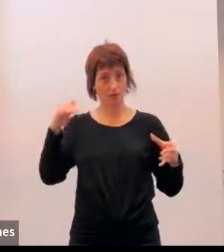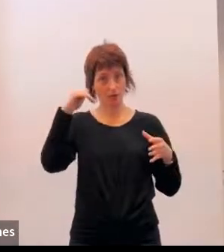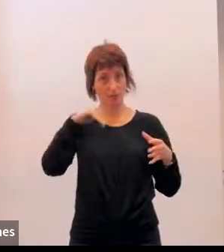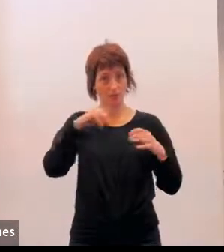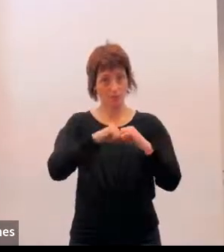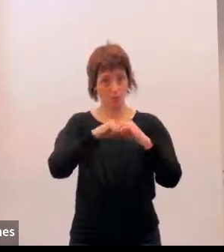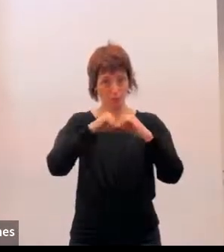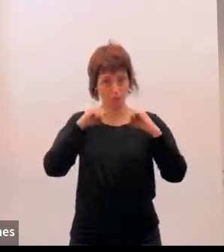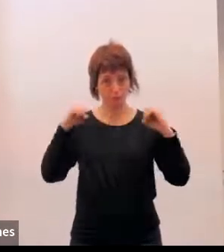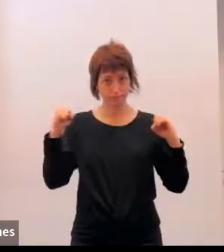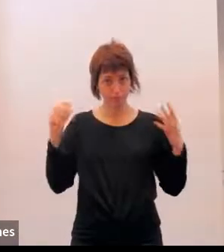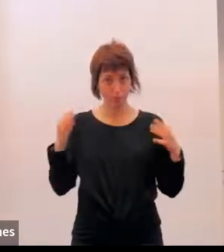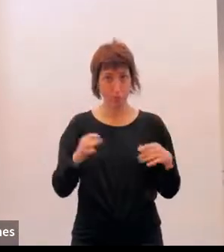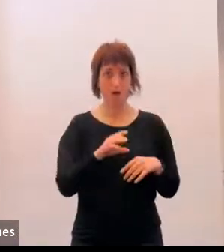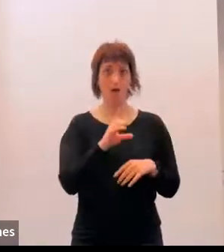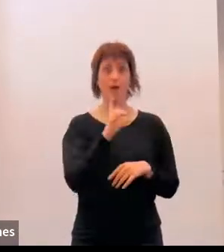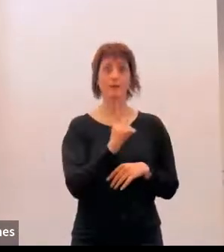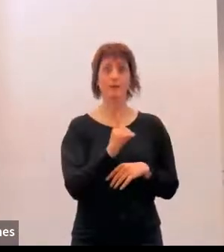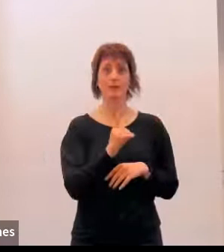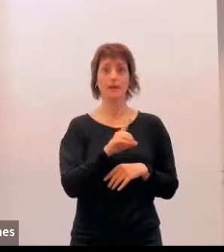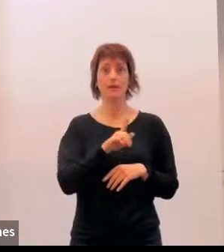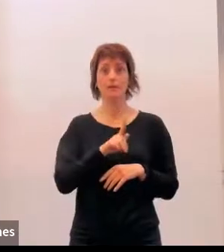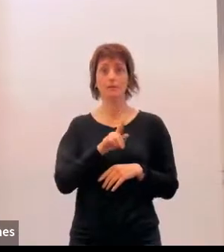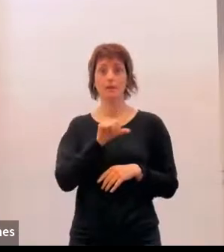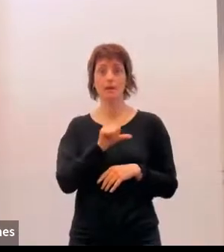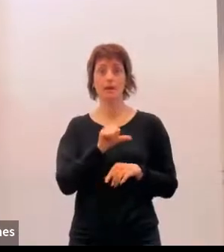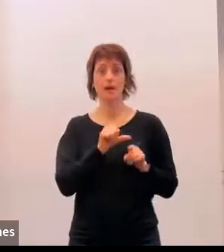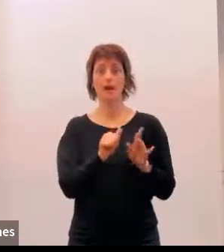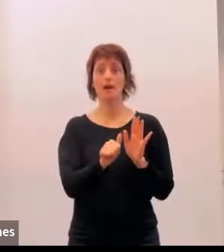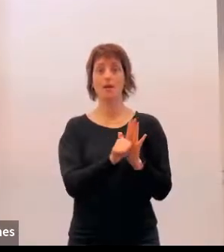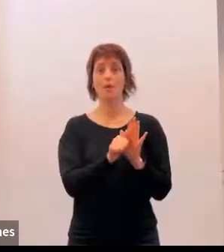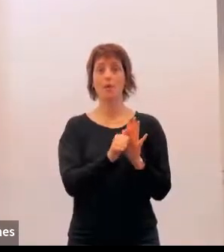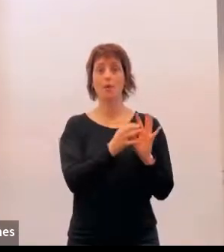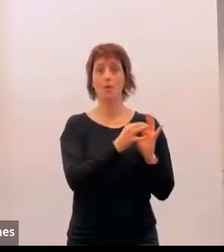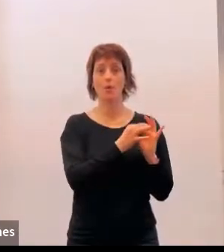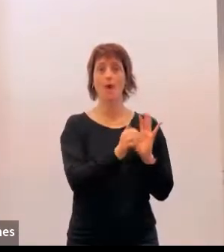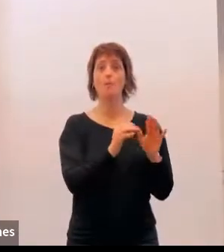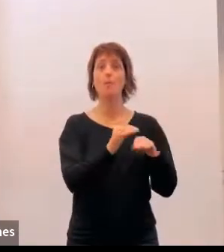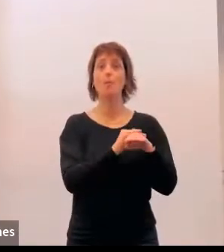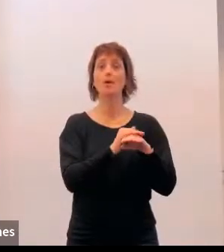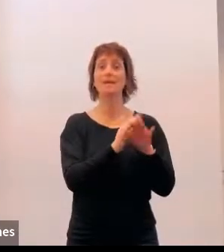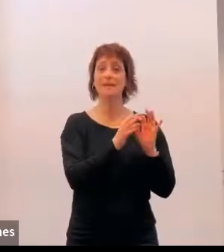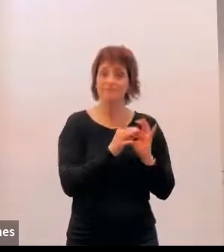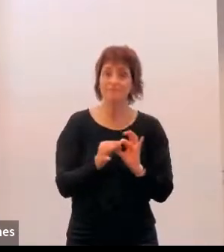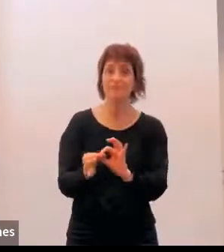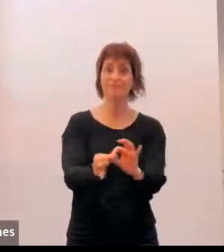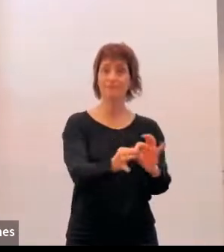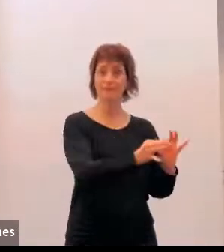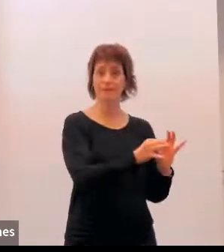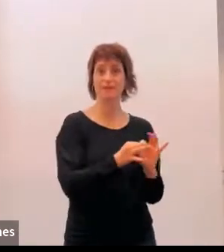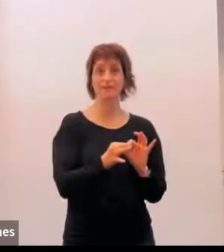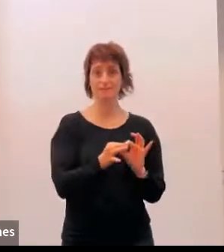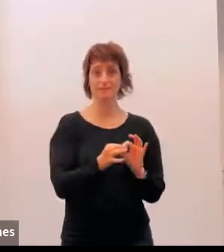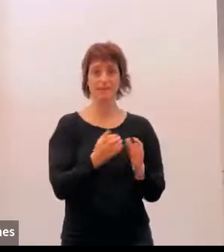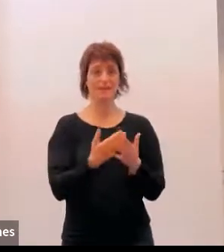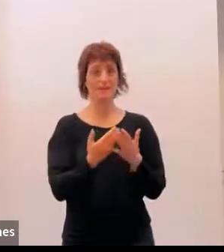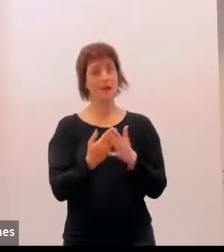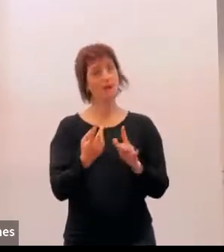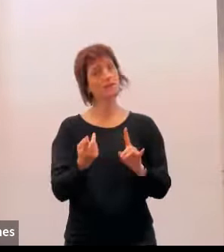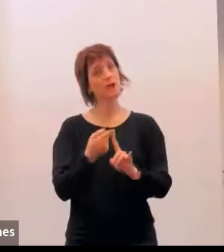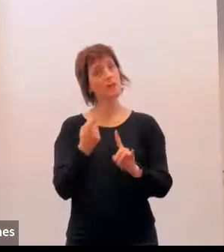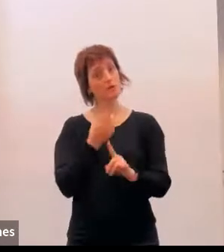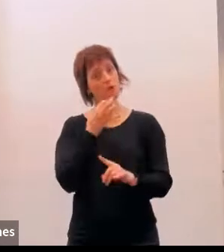une DGA qui fera le lien de toutes ces politiques, et c'est important. Je trouve d'ailleurs que dire que